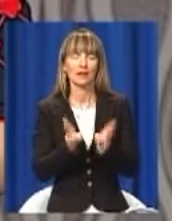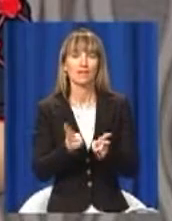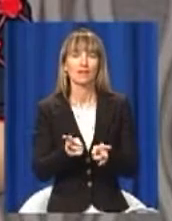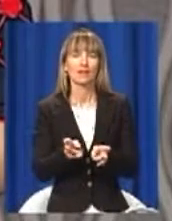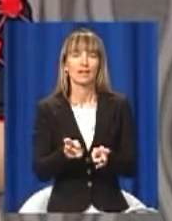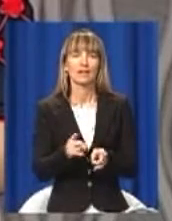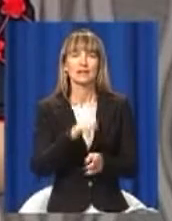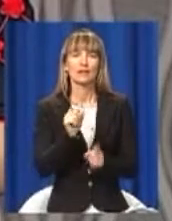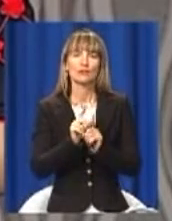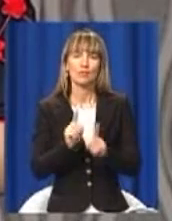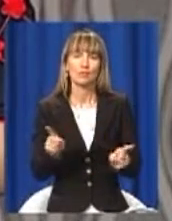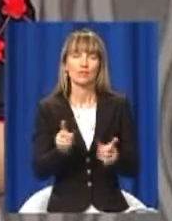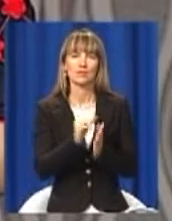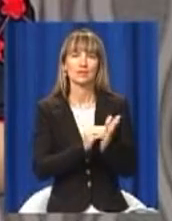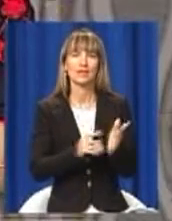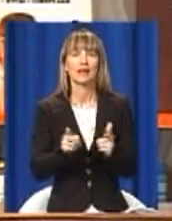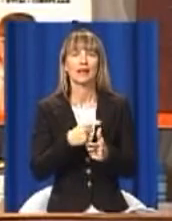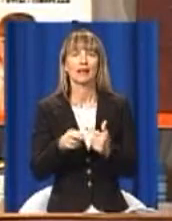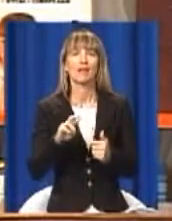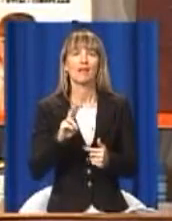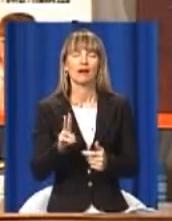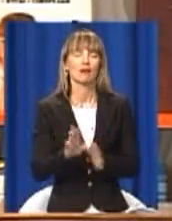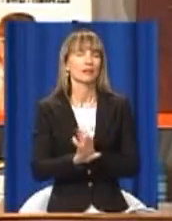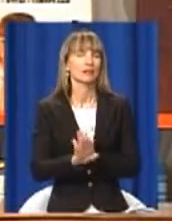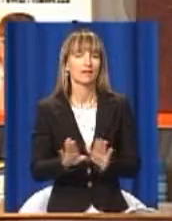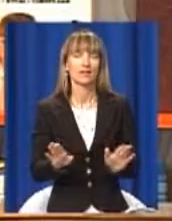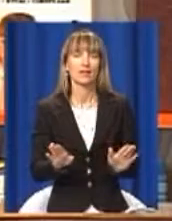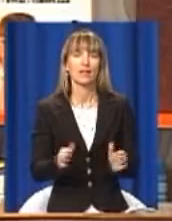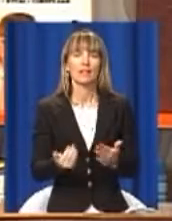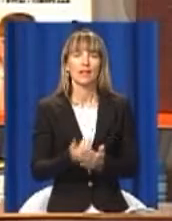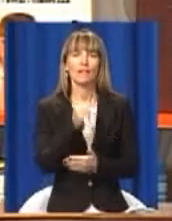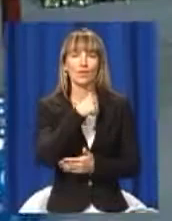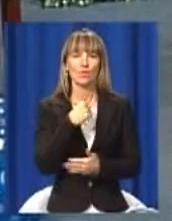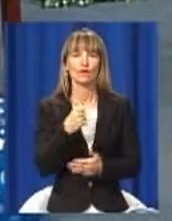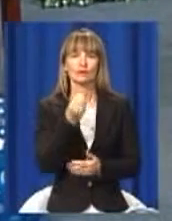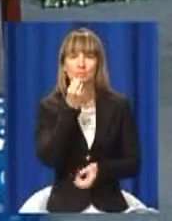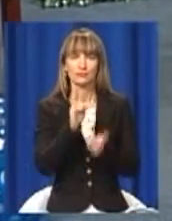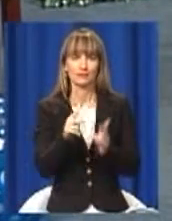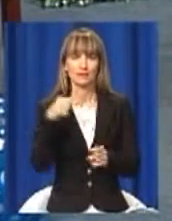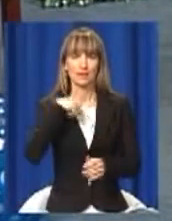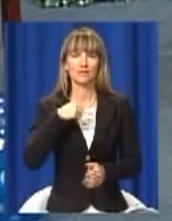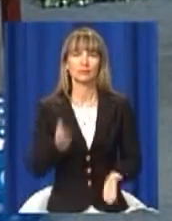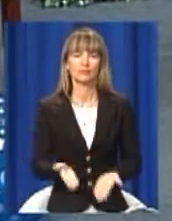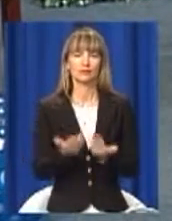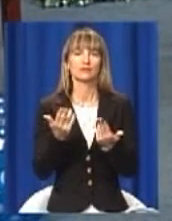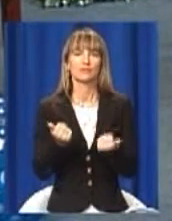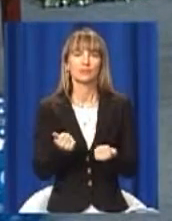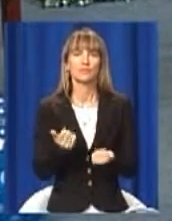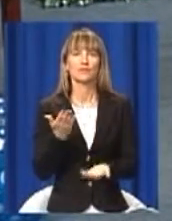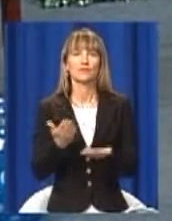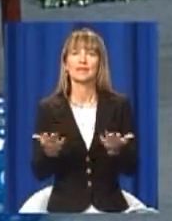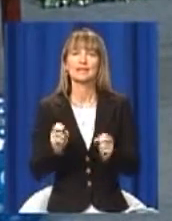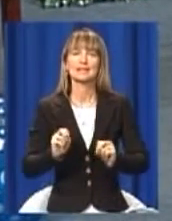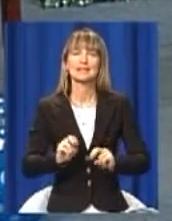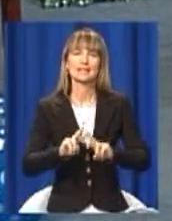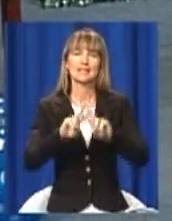саме за особливими рецептами чи як? Ні. Чи прості новорічні страви тобі піднімають настрій, так? Так. Я думала, можливо, якісь там певні зірочки